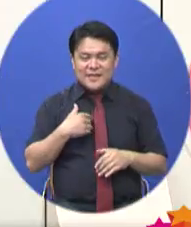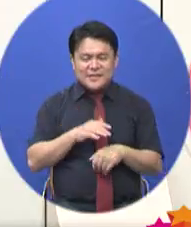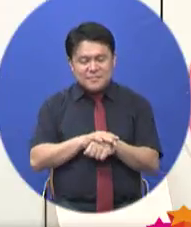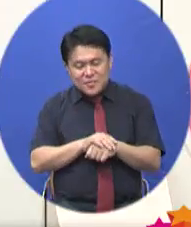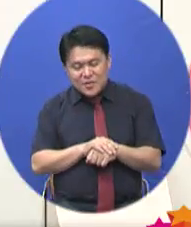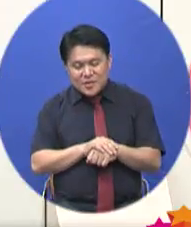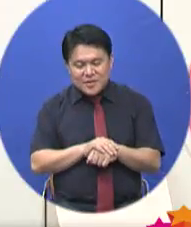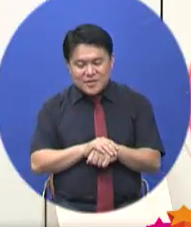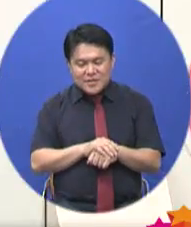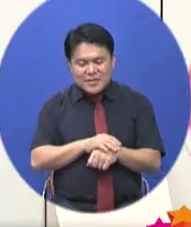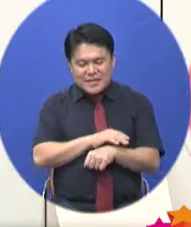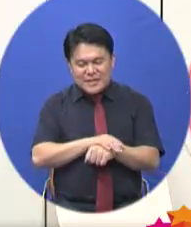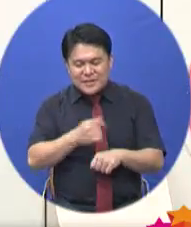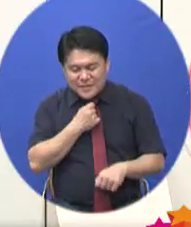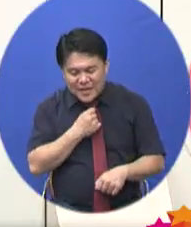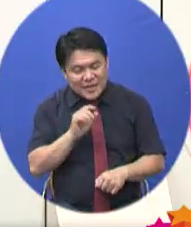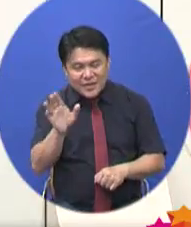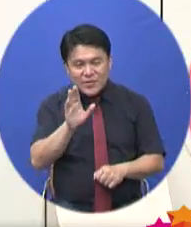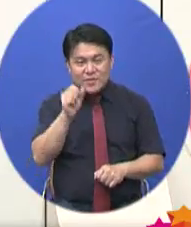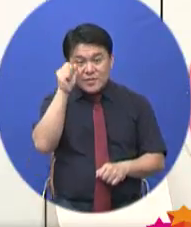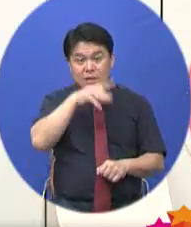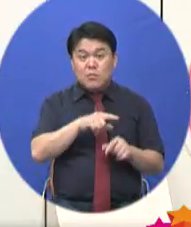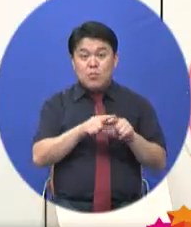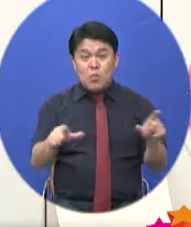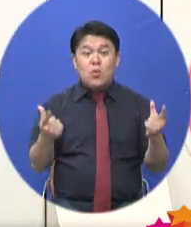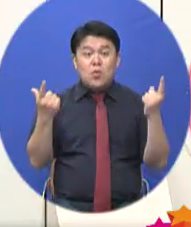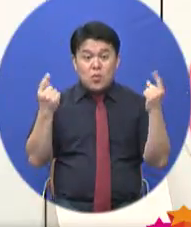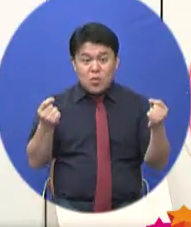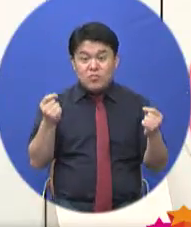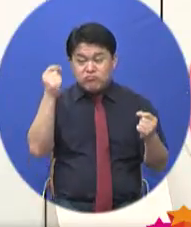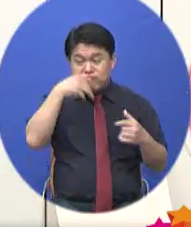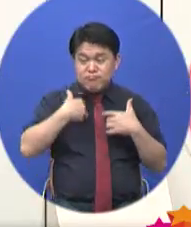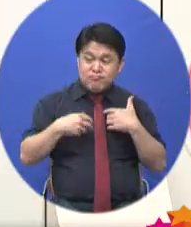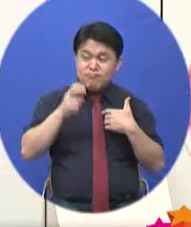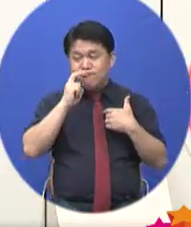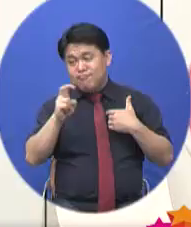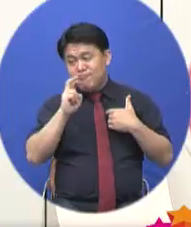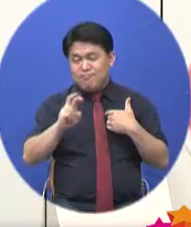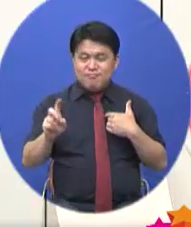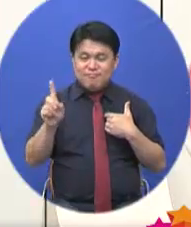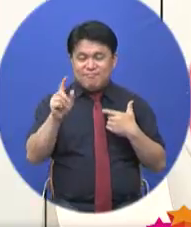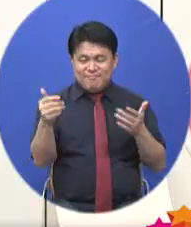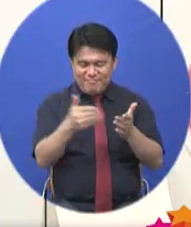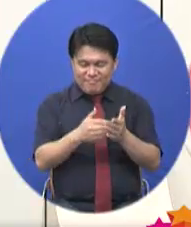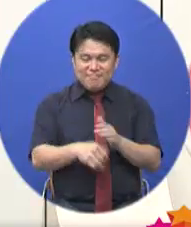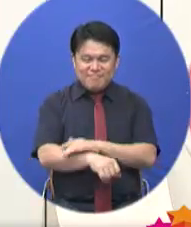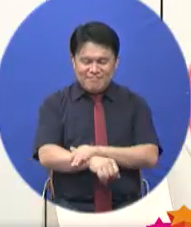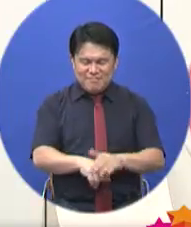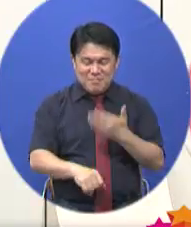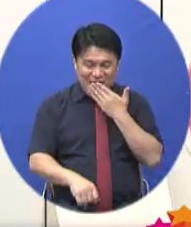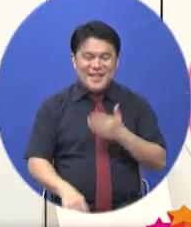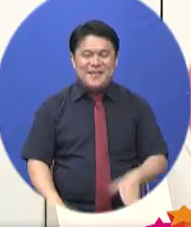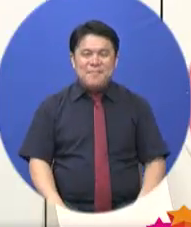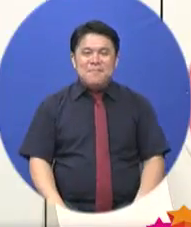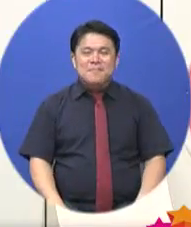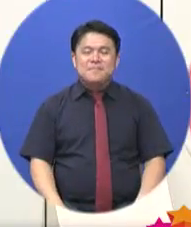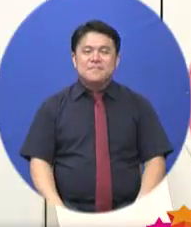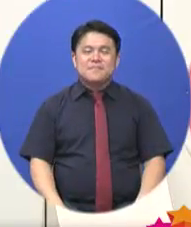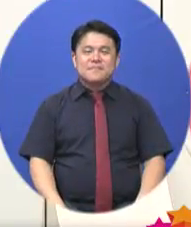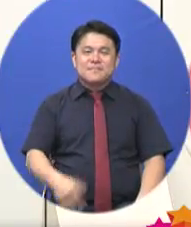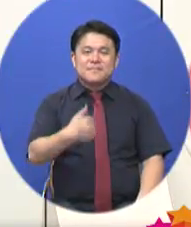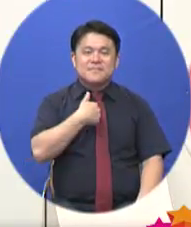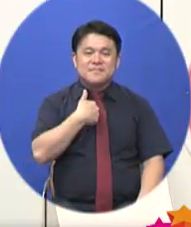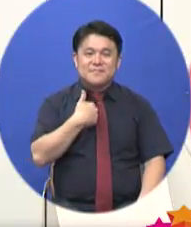잘하려고 생각하는 것보다도 그냥 평상시대로 하시면은 잘 하시게 될 겁니다. 나는 예,